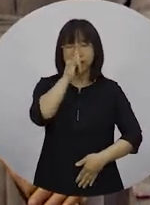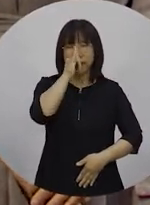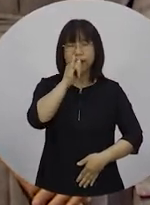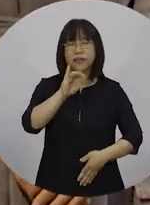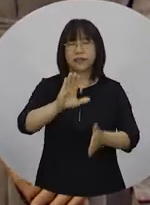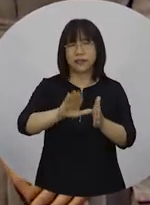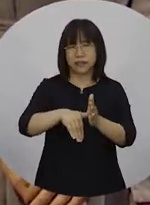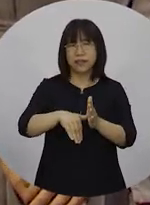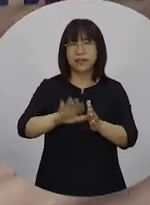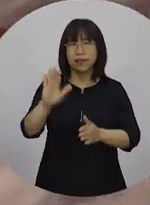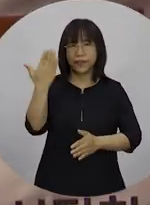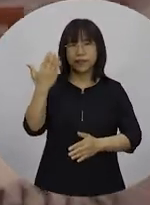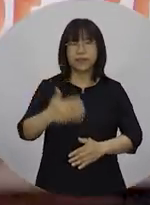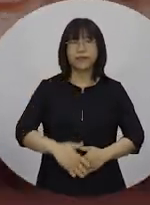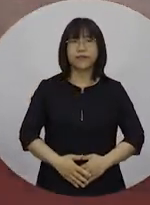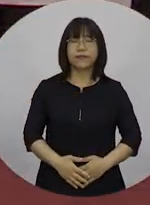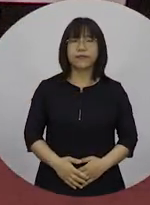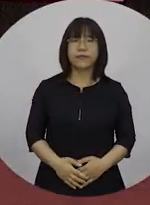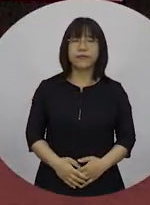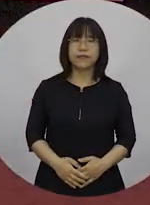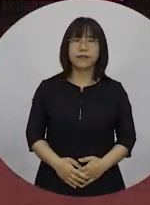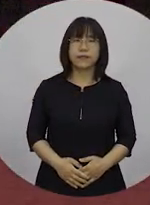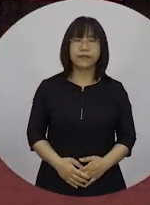영화 관람 시간이 됐습니다